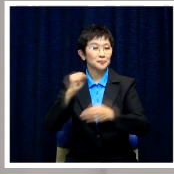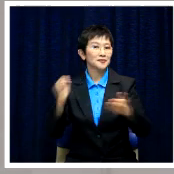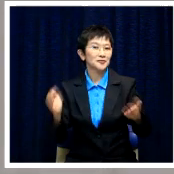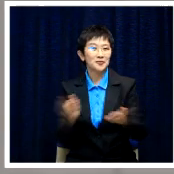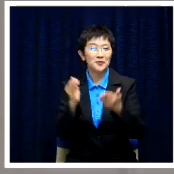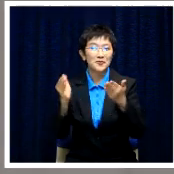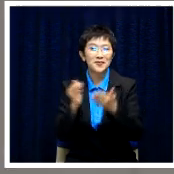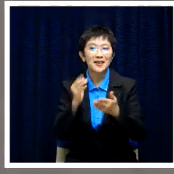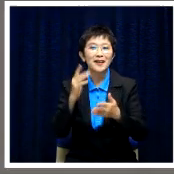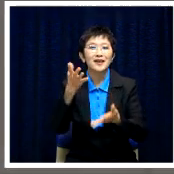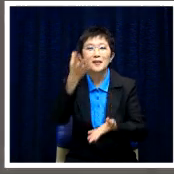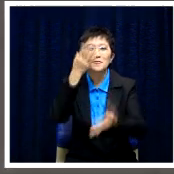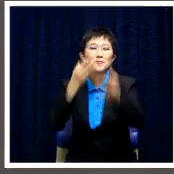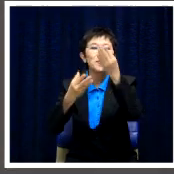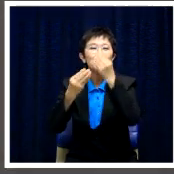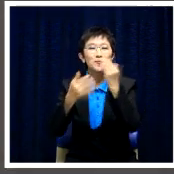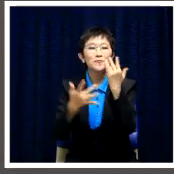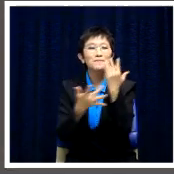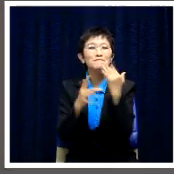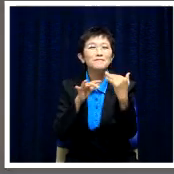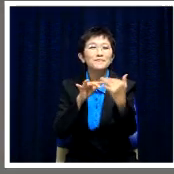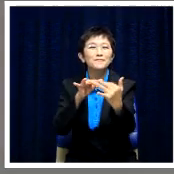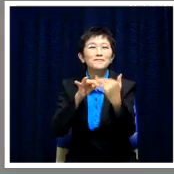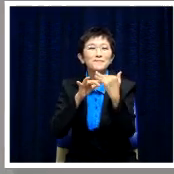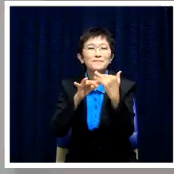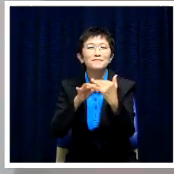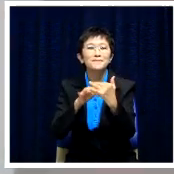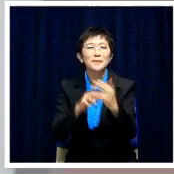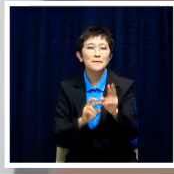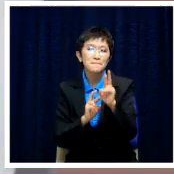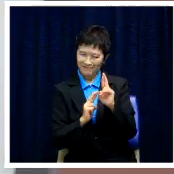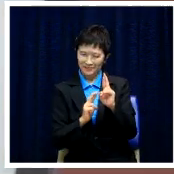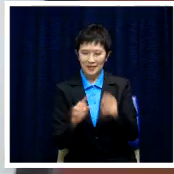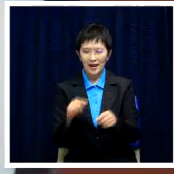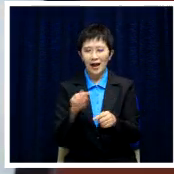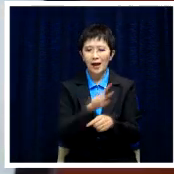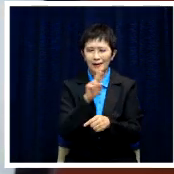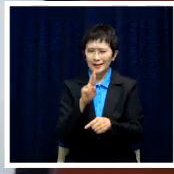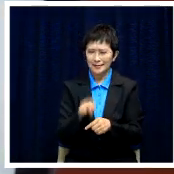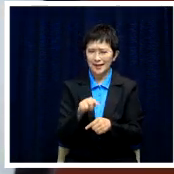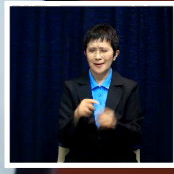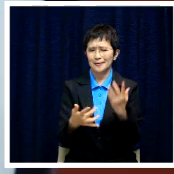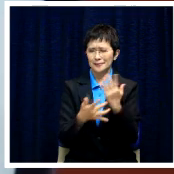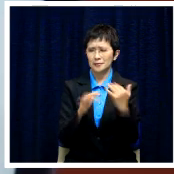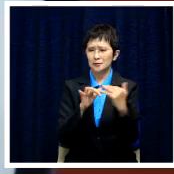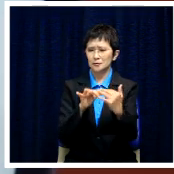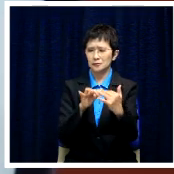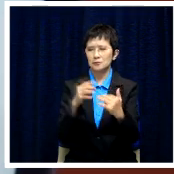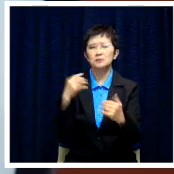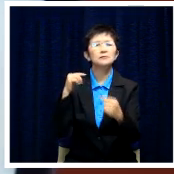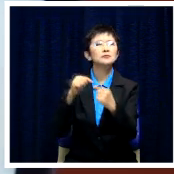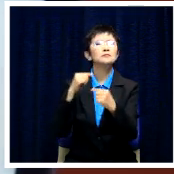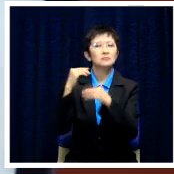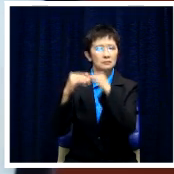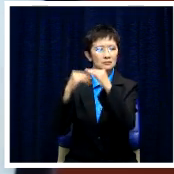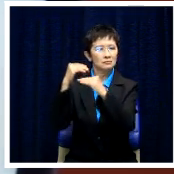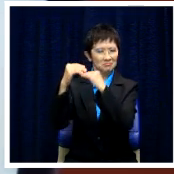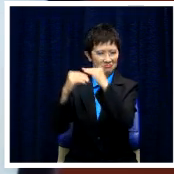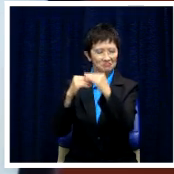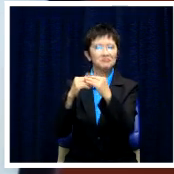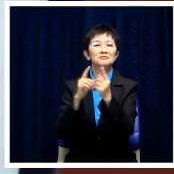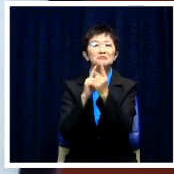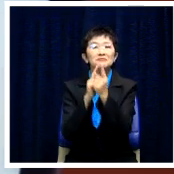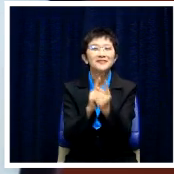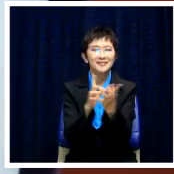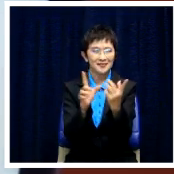ทศและดิจิทัลเฝ้าระวังและใช้สื่ออย่างสร้างสรรค์ในมิติวัฒนธรรมภายใต้ระบบที่เรียกว่า